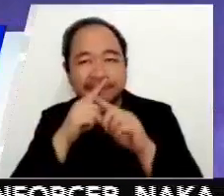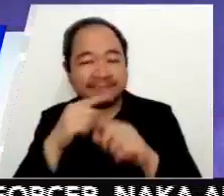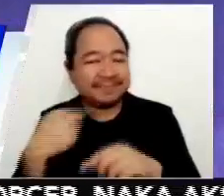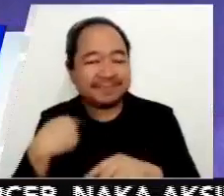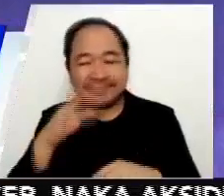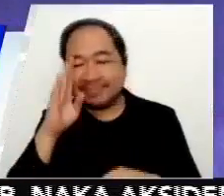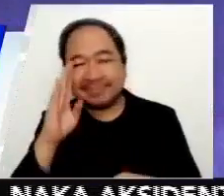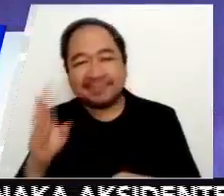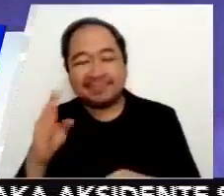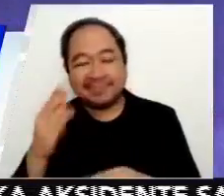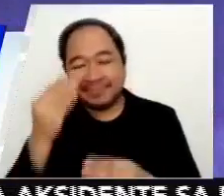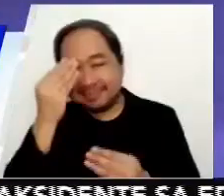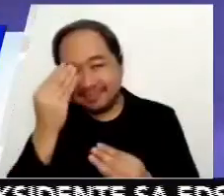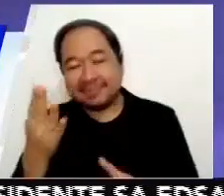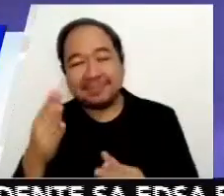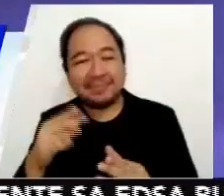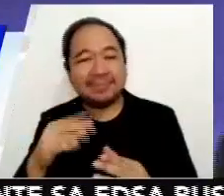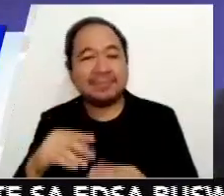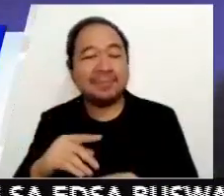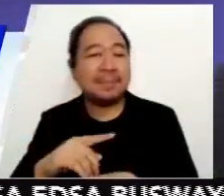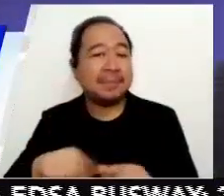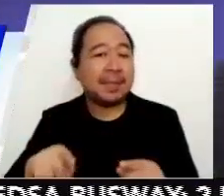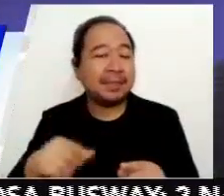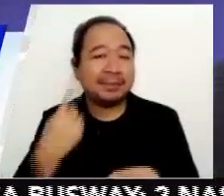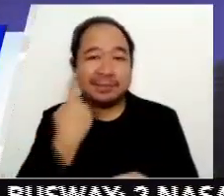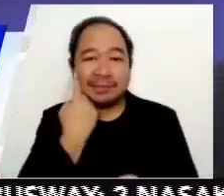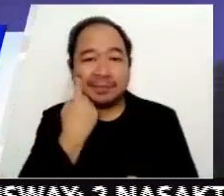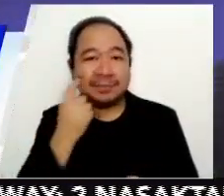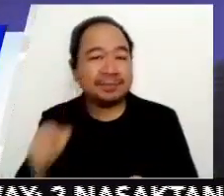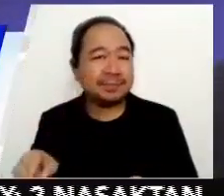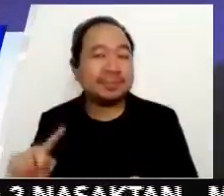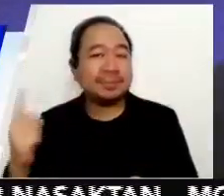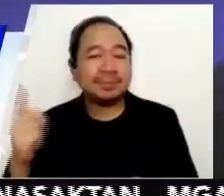ang mismong CEO na ng Rizin ang unang nagbanggit ng